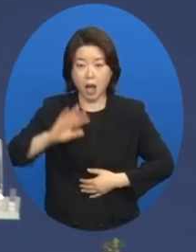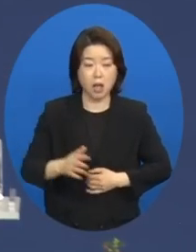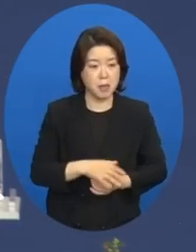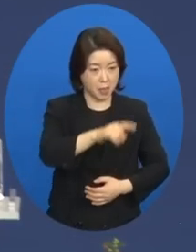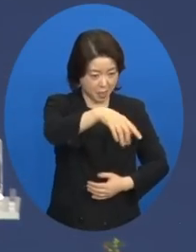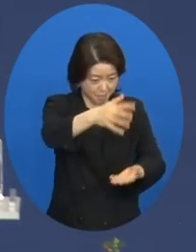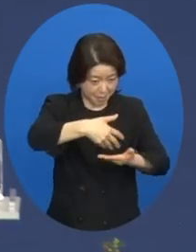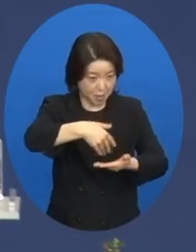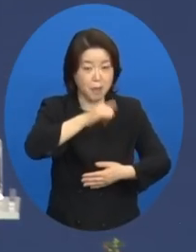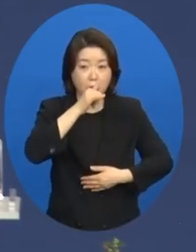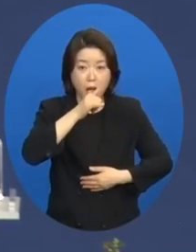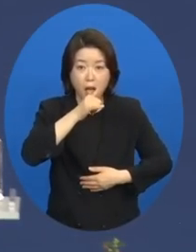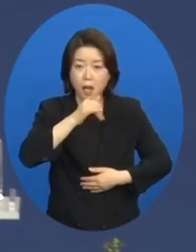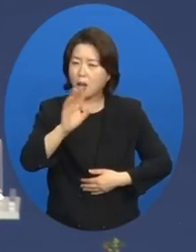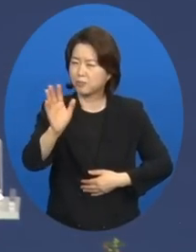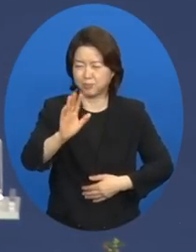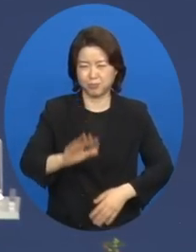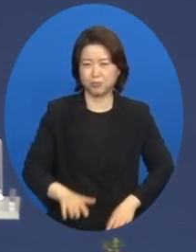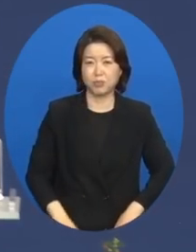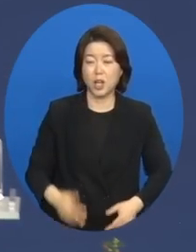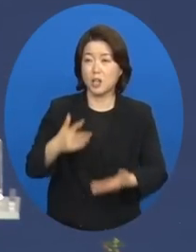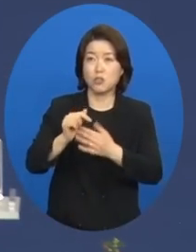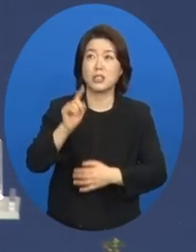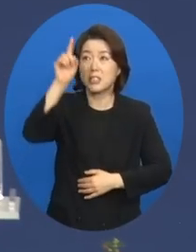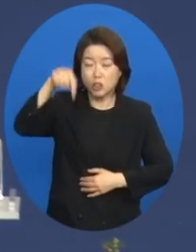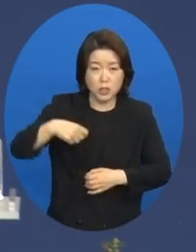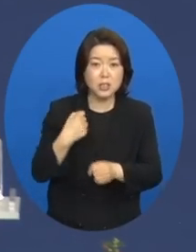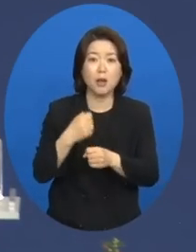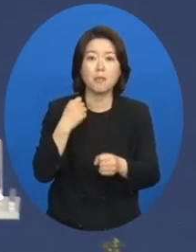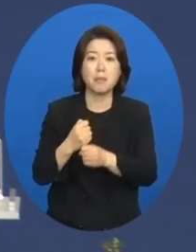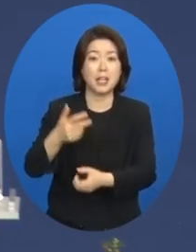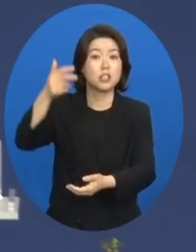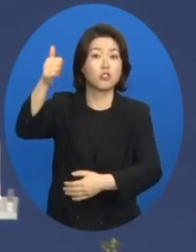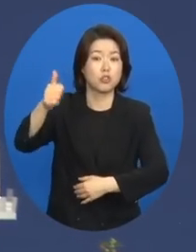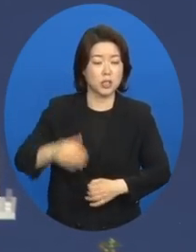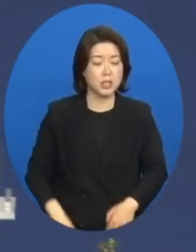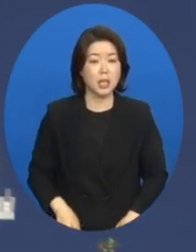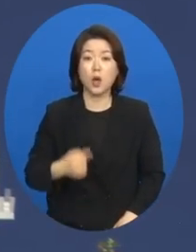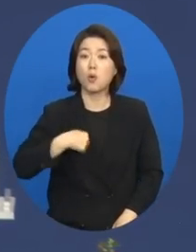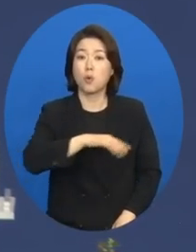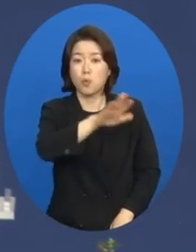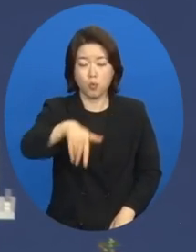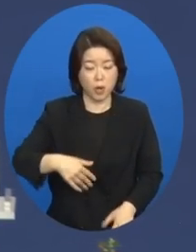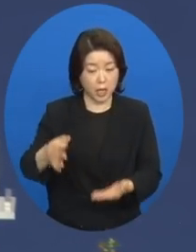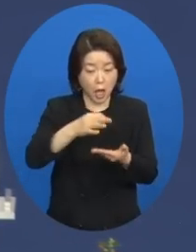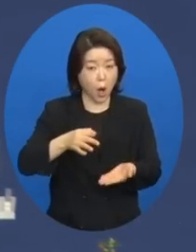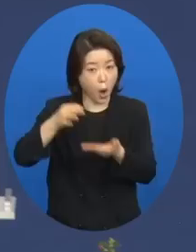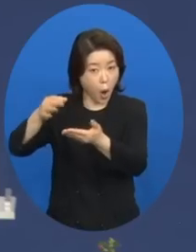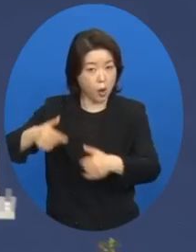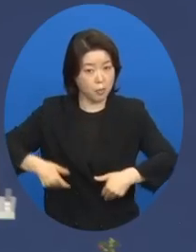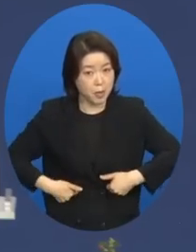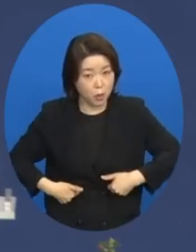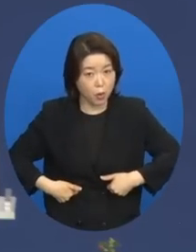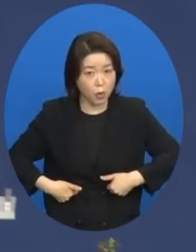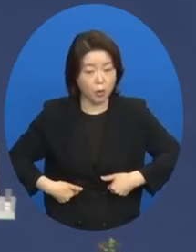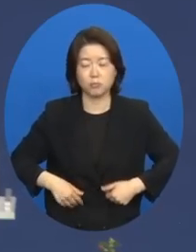하겠다는 말입니까? 주님이 어디 천지를 만드신 천지 주인이 저와 여러분의 헌금이 필요해서 하시는